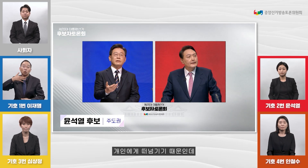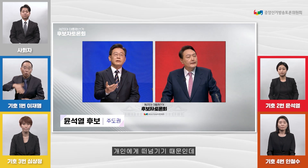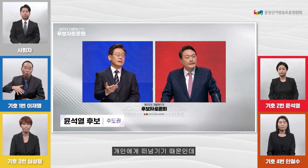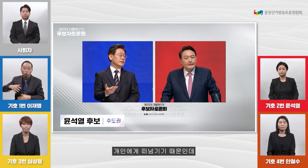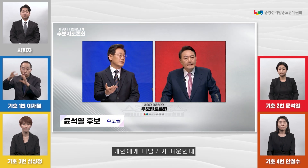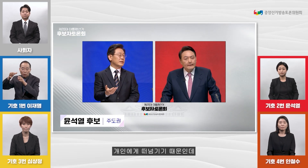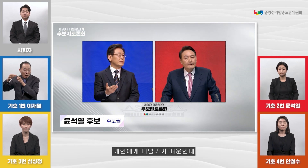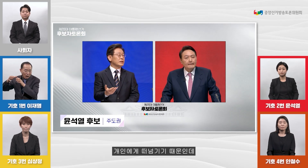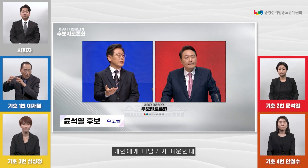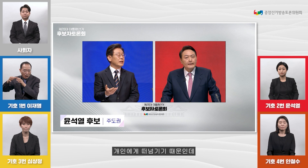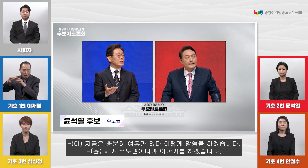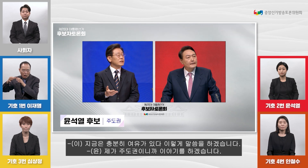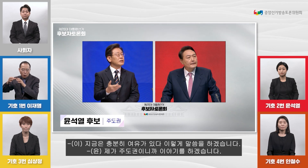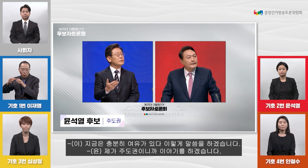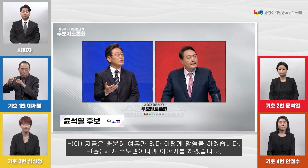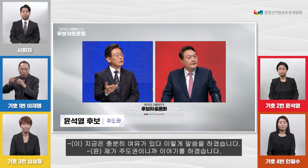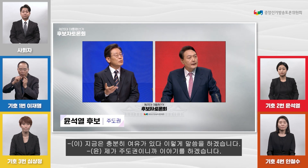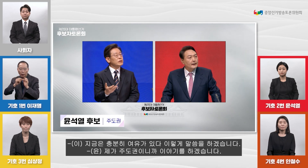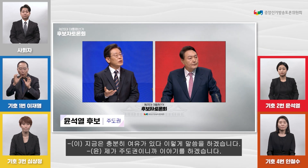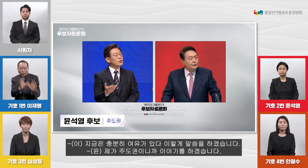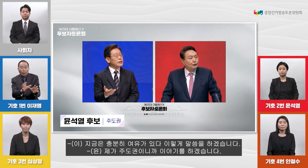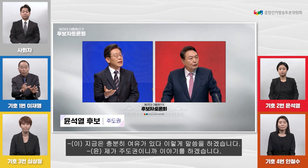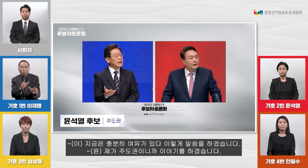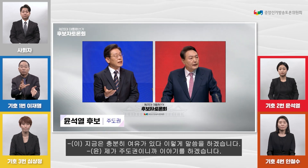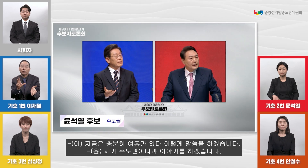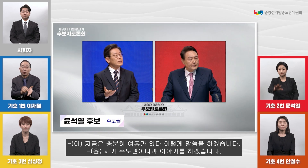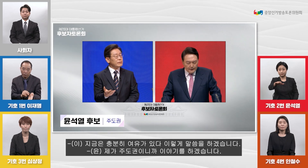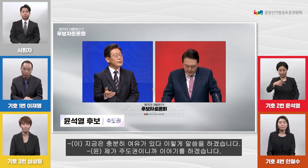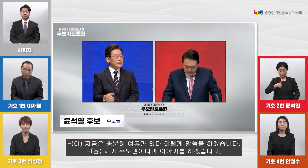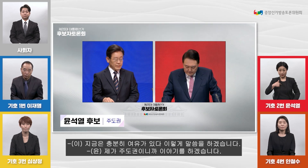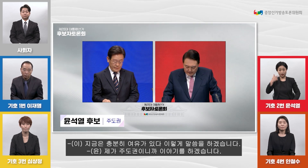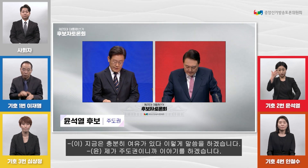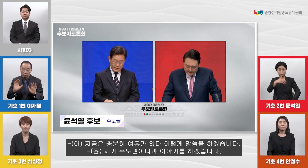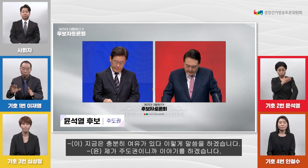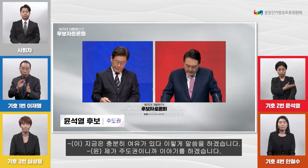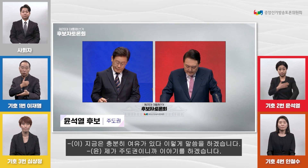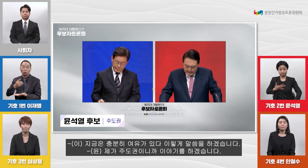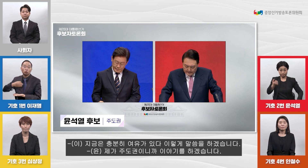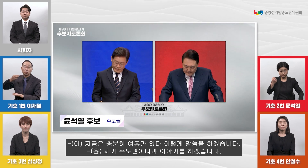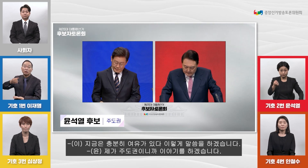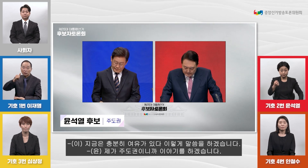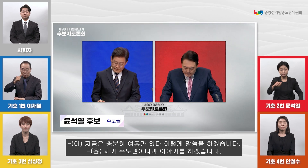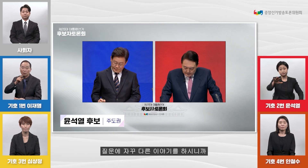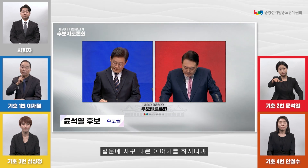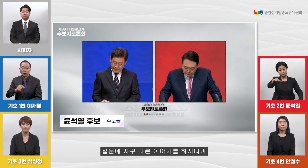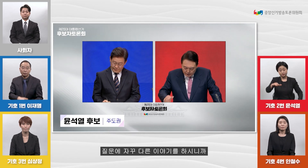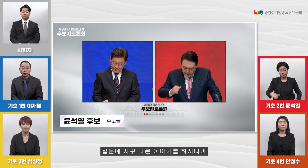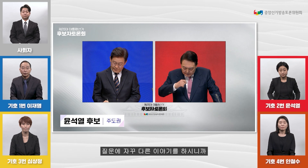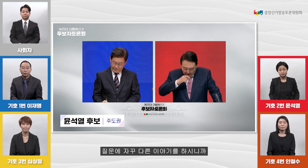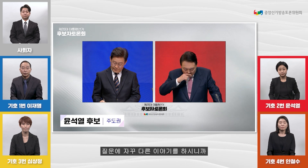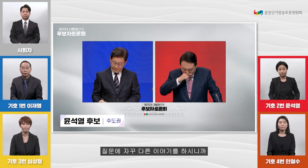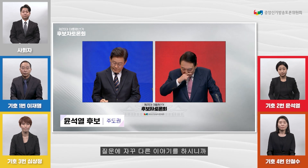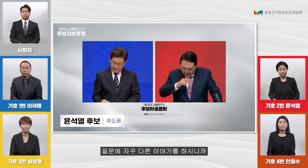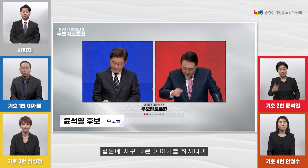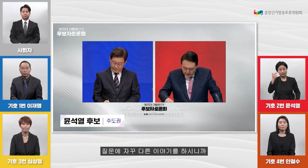개인에게 떠넘기기 때문인데 지금은 충분히 여유가 있다. 이 말씀을 하겠습니다. 네. 질문에 자꾸 딴 얘기를